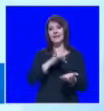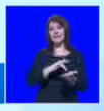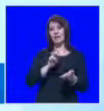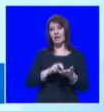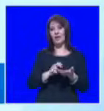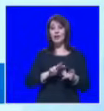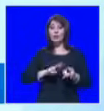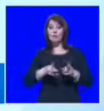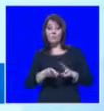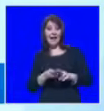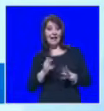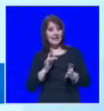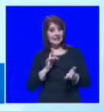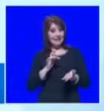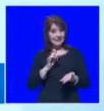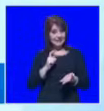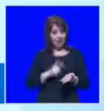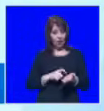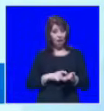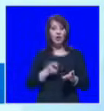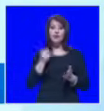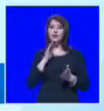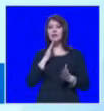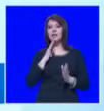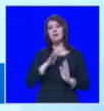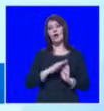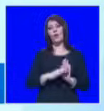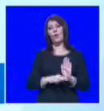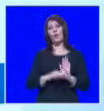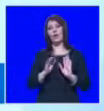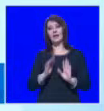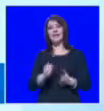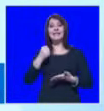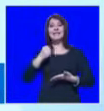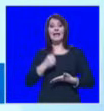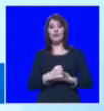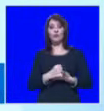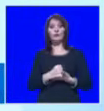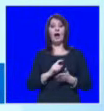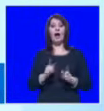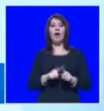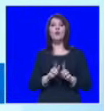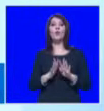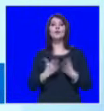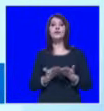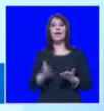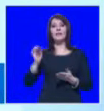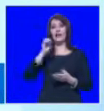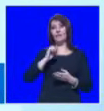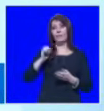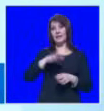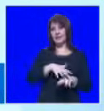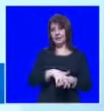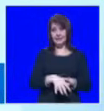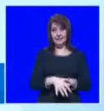промяната на закона ще бъде уреден статута на Българската народна банка като така пълноправен член на Европейската система на